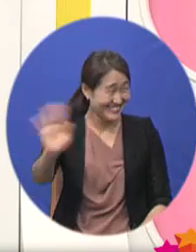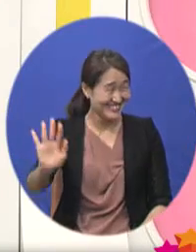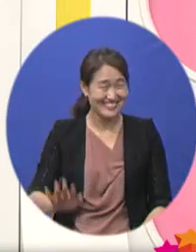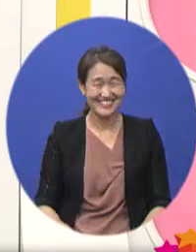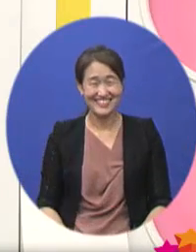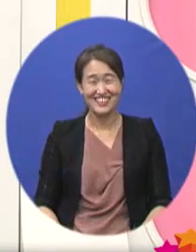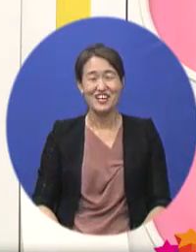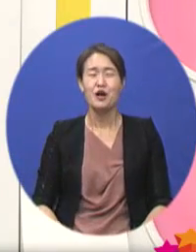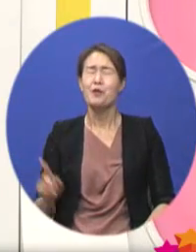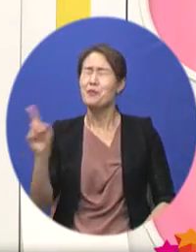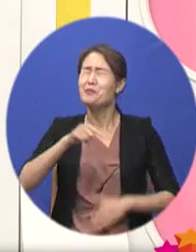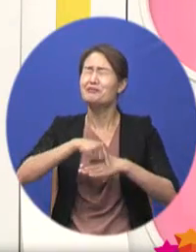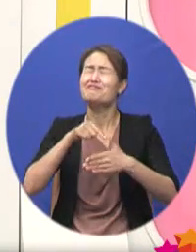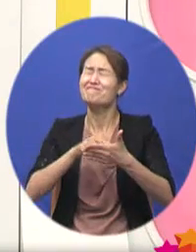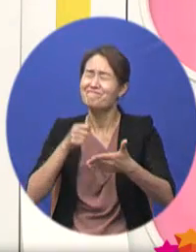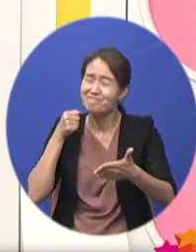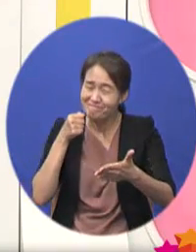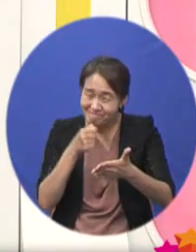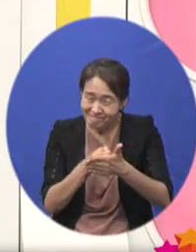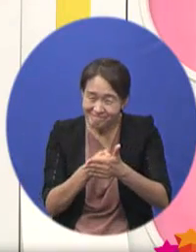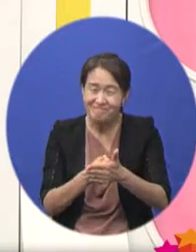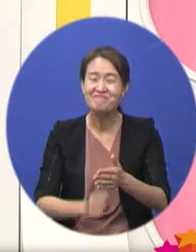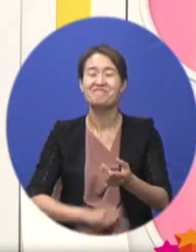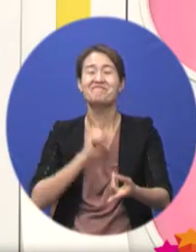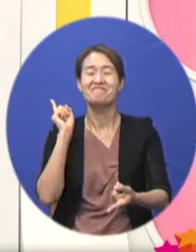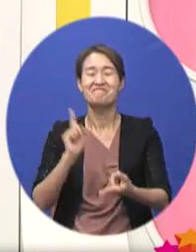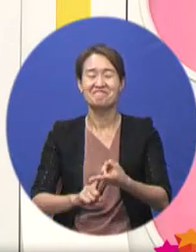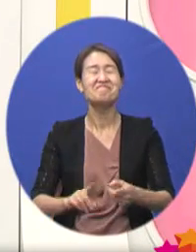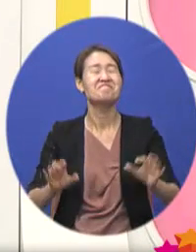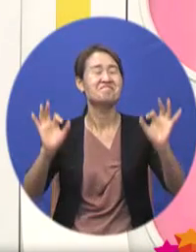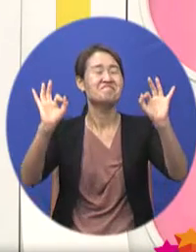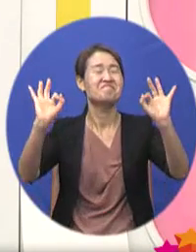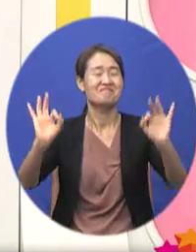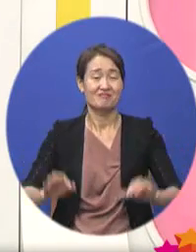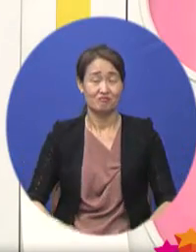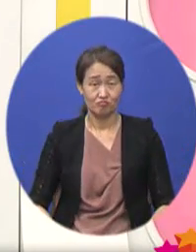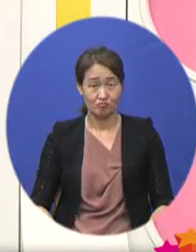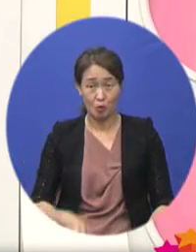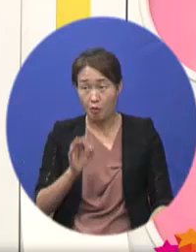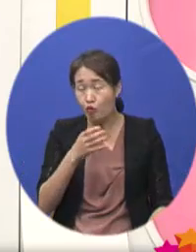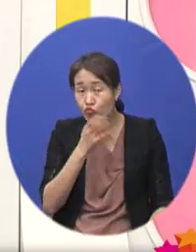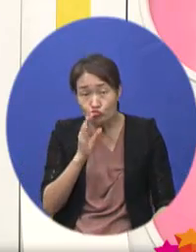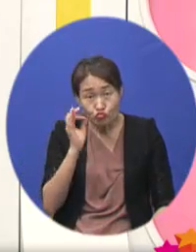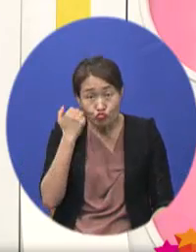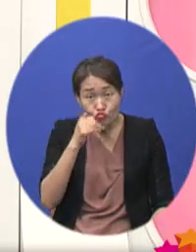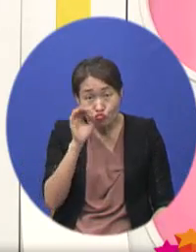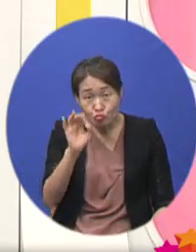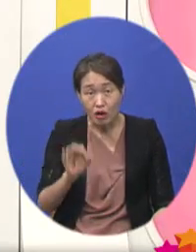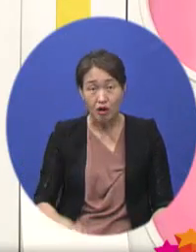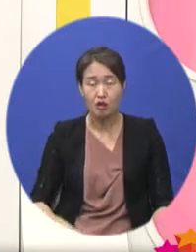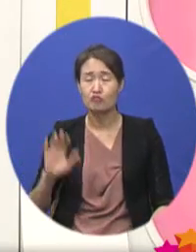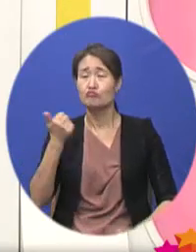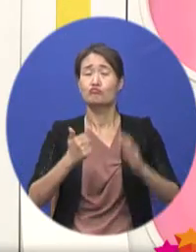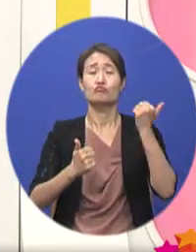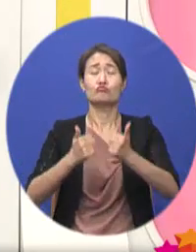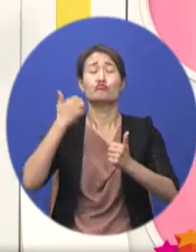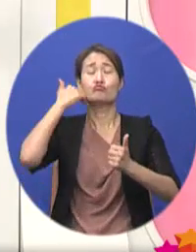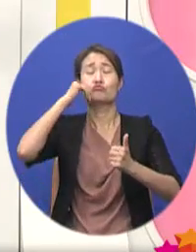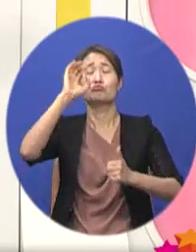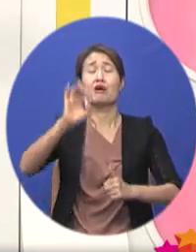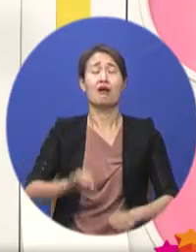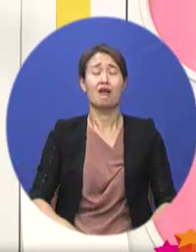예, 네, 모든 것은 마음 먹기 달렸습니다. 아 마음 먹기 달렸다. 예, 네, 네. 어르신들 보면 어떤 저 국회의원들이나 이